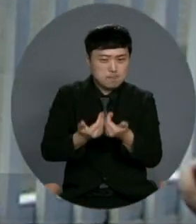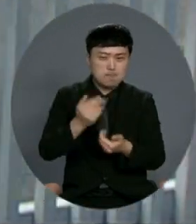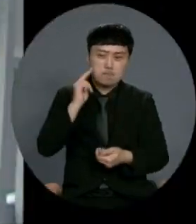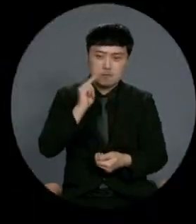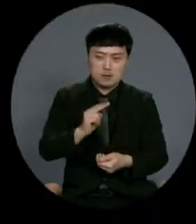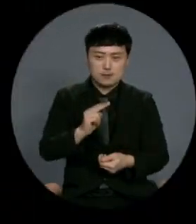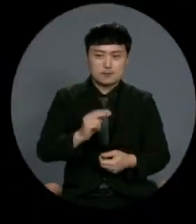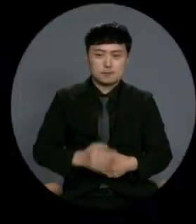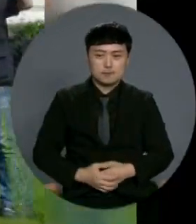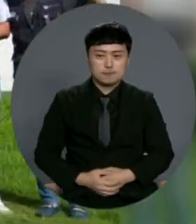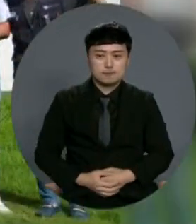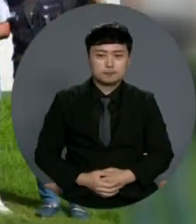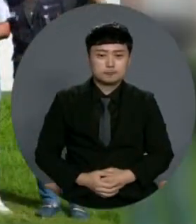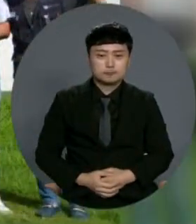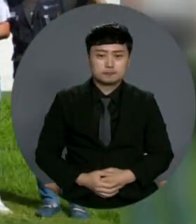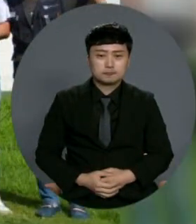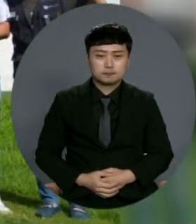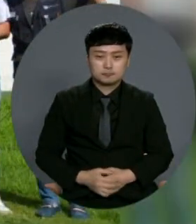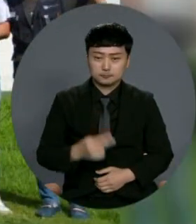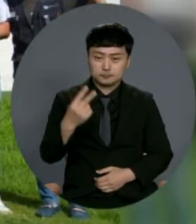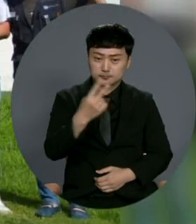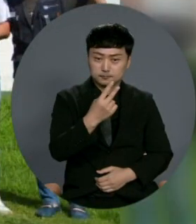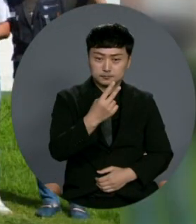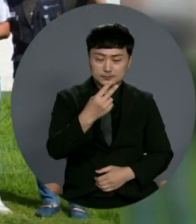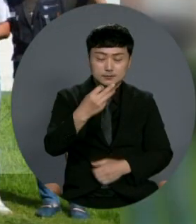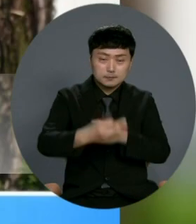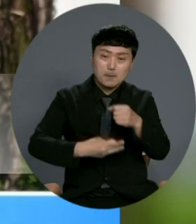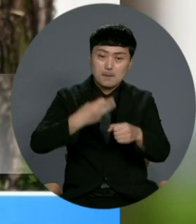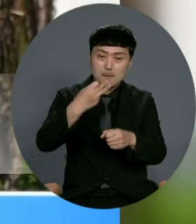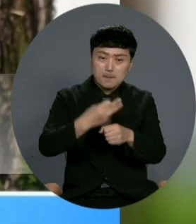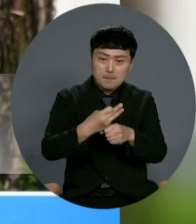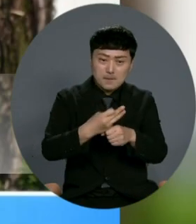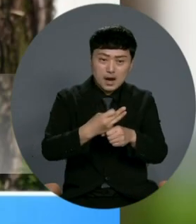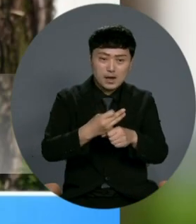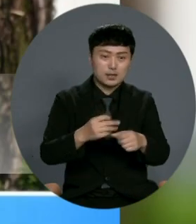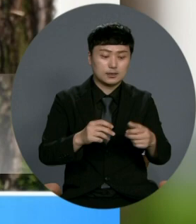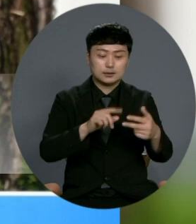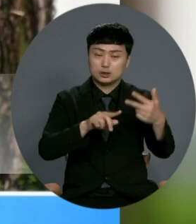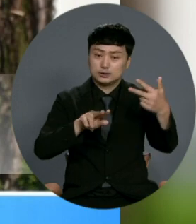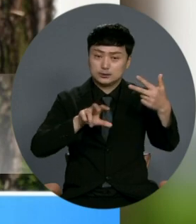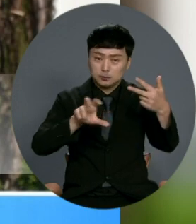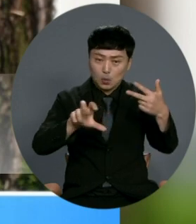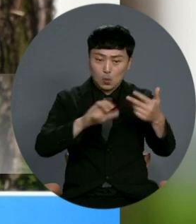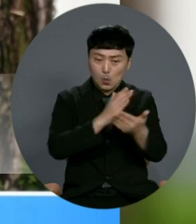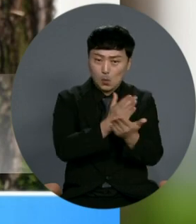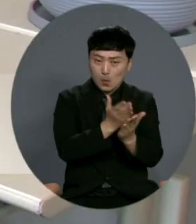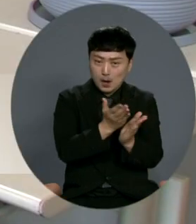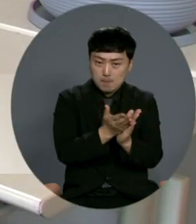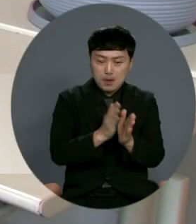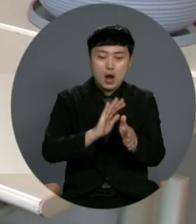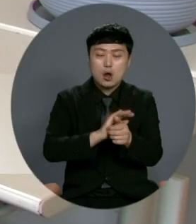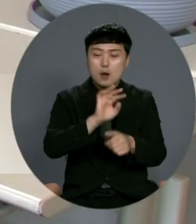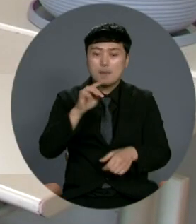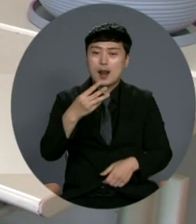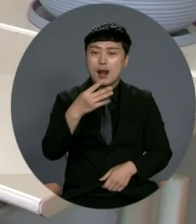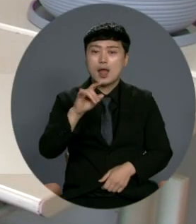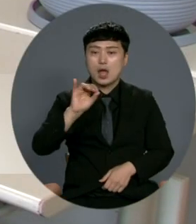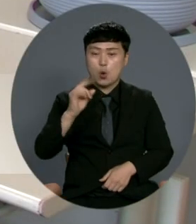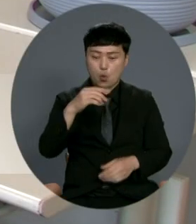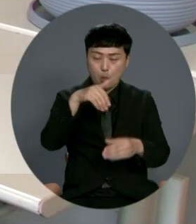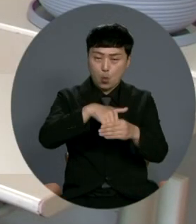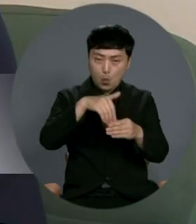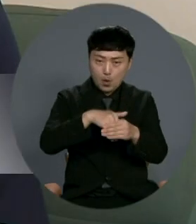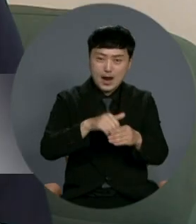겪어야 했습니다. 그러다 13년 만인 지난달 25일, 기업별 노조였던 발레오 경주노조는 투표를